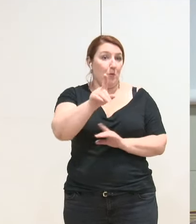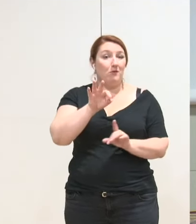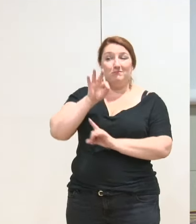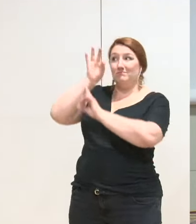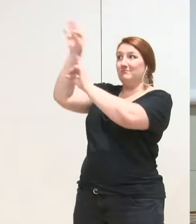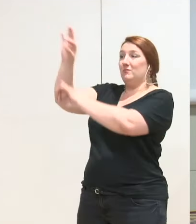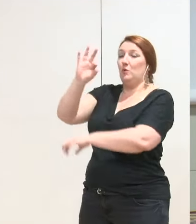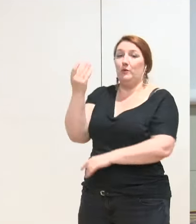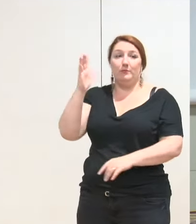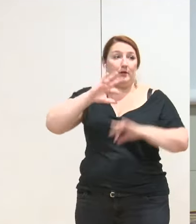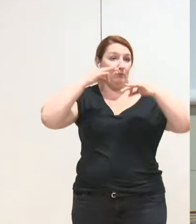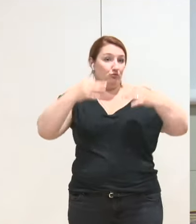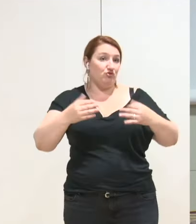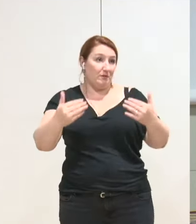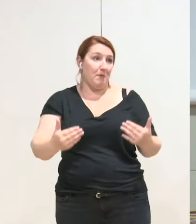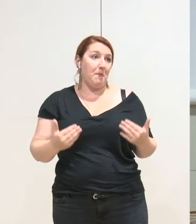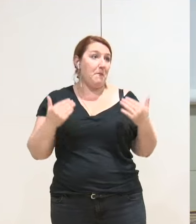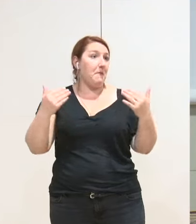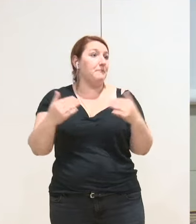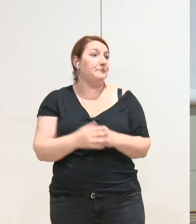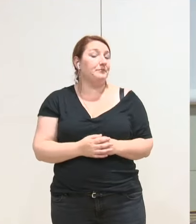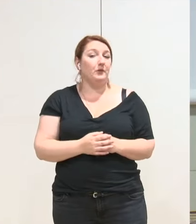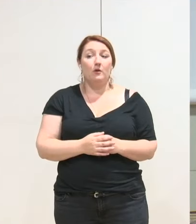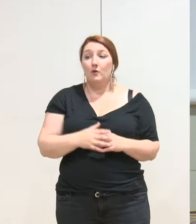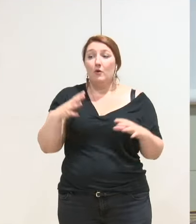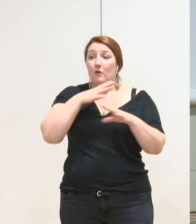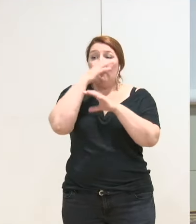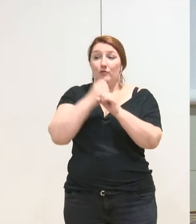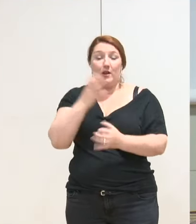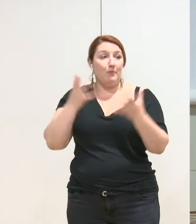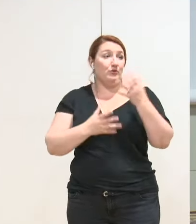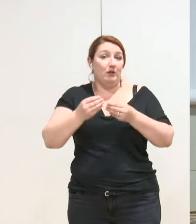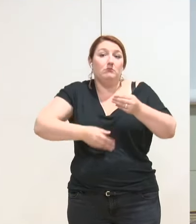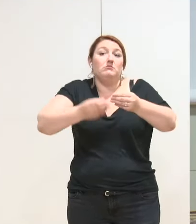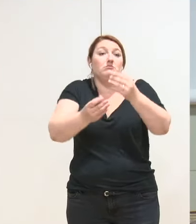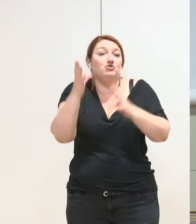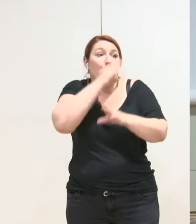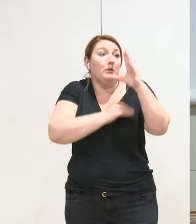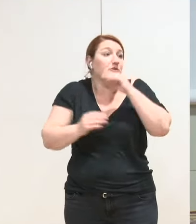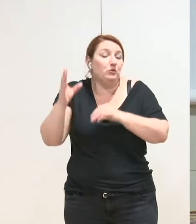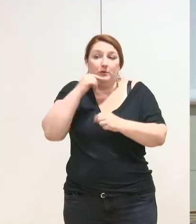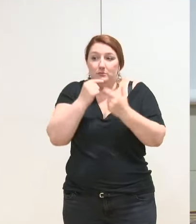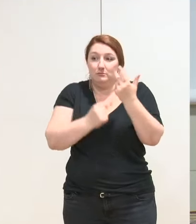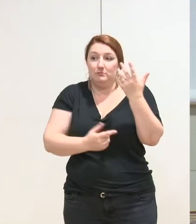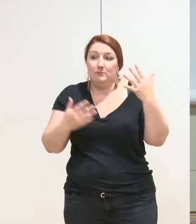postes voilà ce que moi j'ai noté j'ai certainement oublier des tas de choses mais